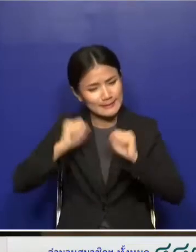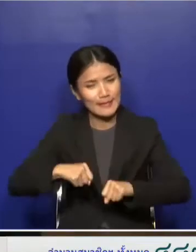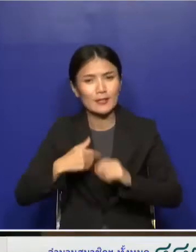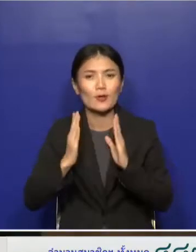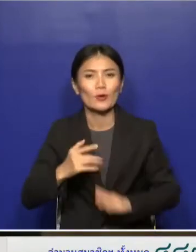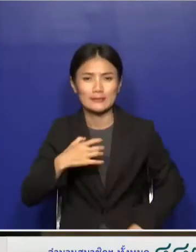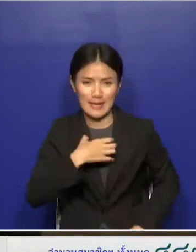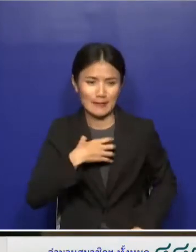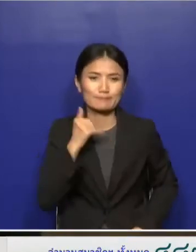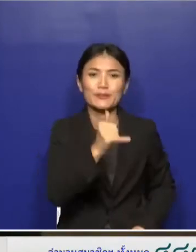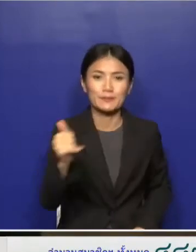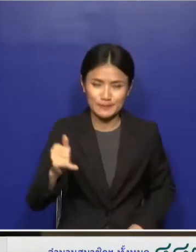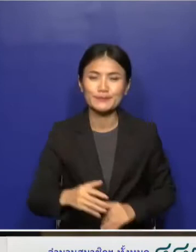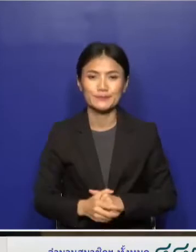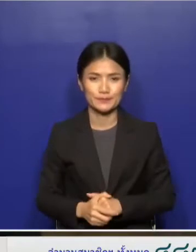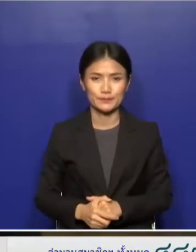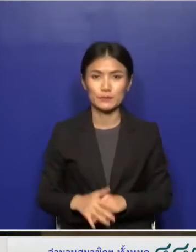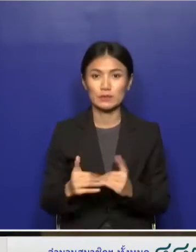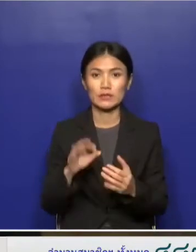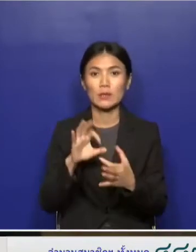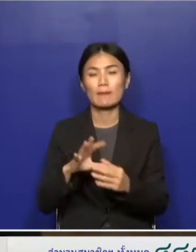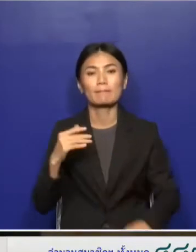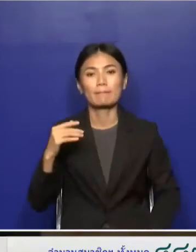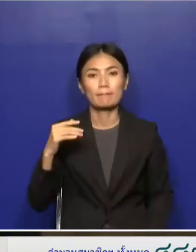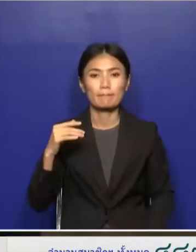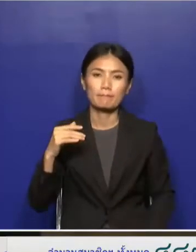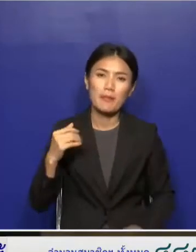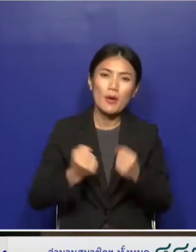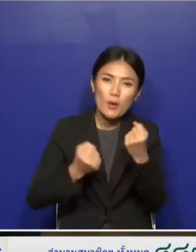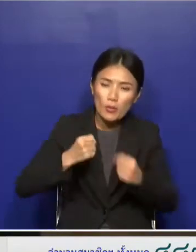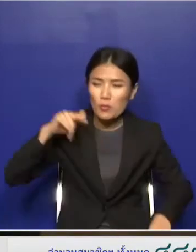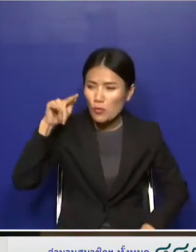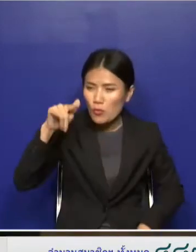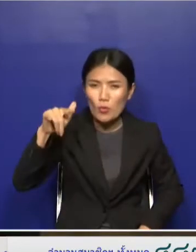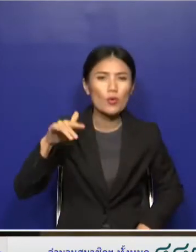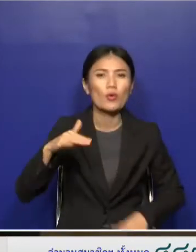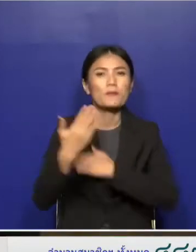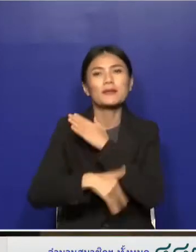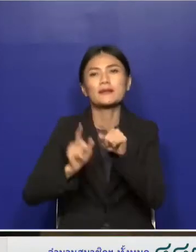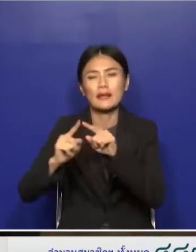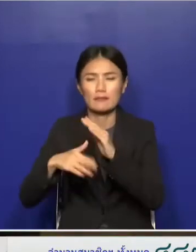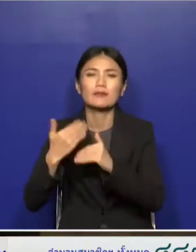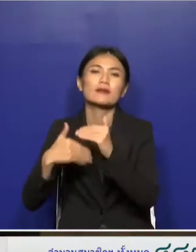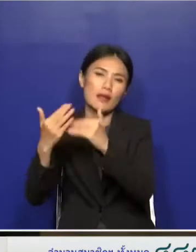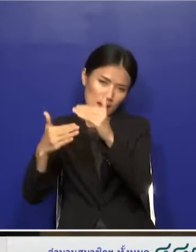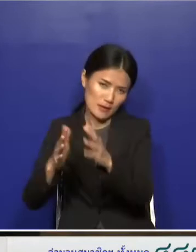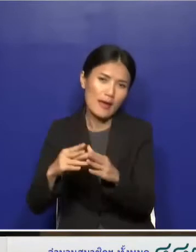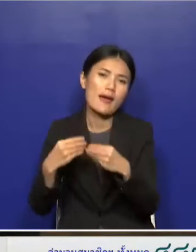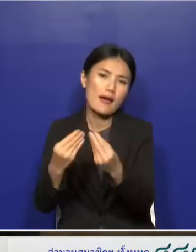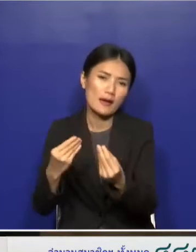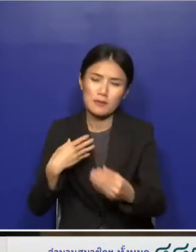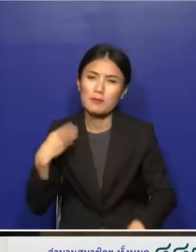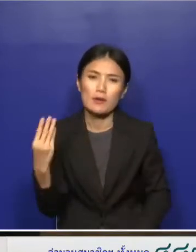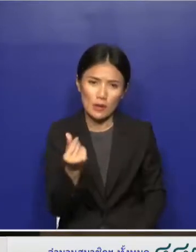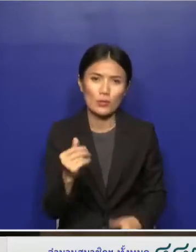ที่ยวนะครับซึ่งในส่วนของคมนาคมเนี่ยคือเราก็ต้องพัฒนากันไปนะครับในการเพิ่มความสะดวกสบายในการเดินทางของนักท่องเที่ยว